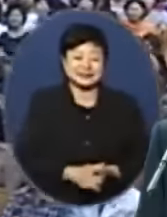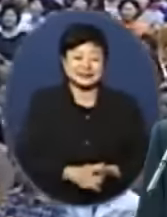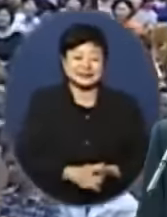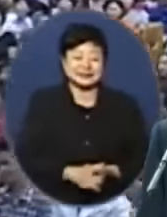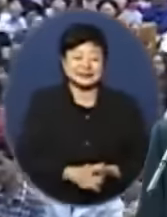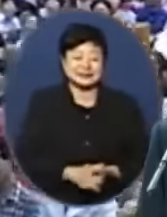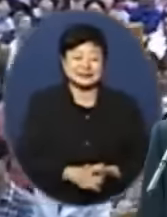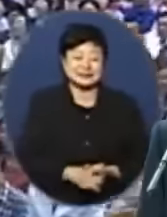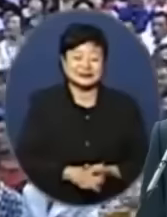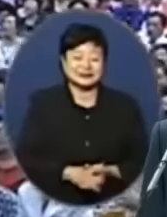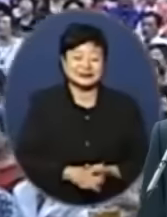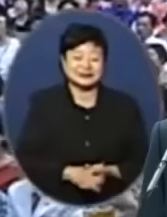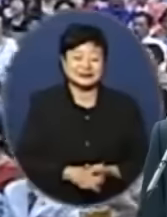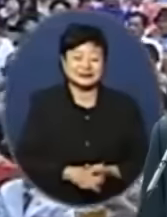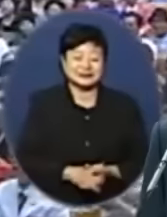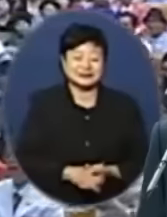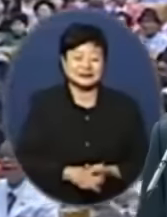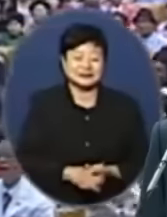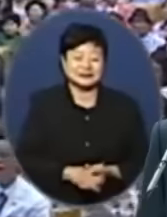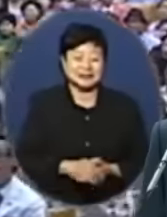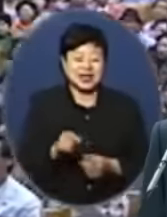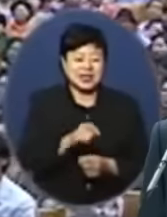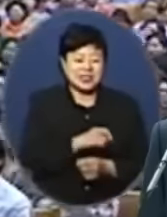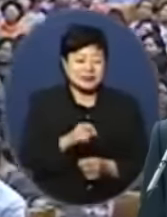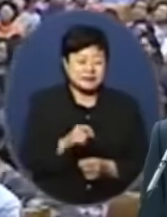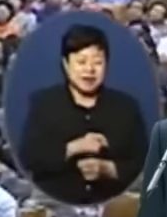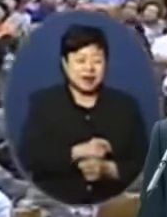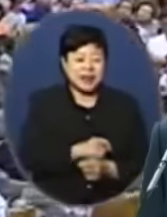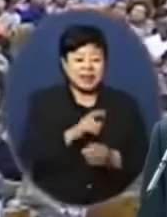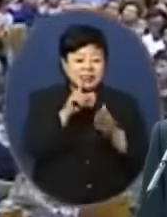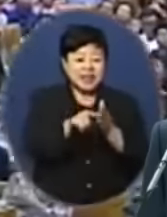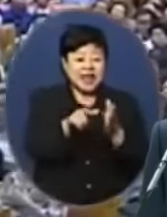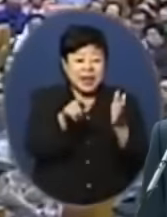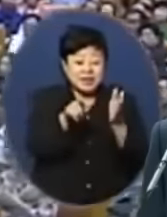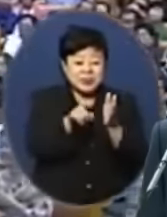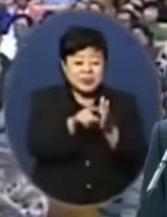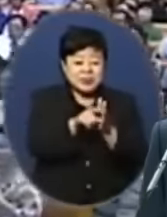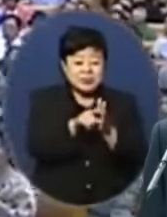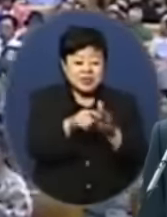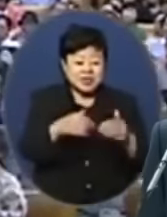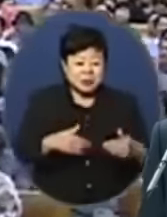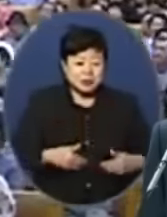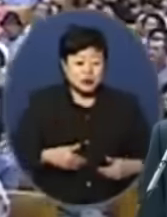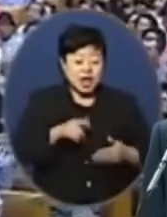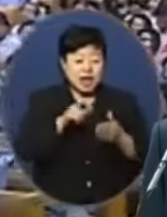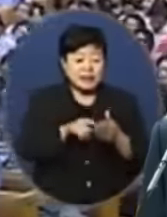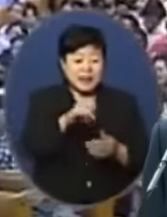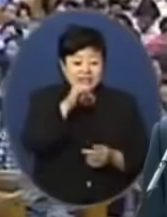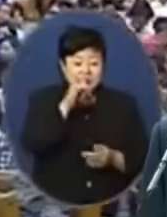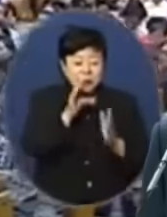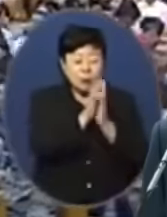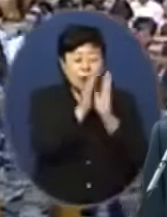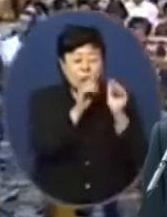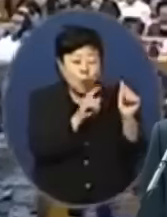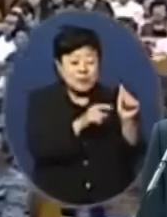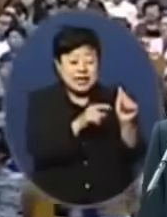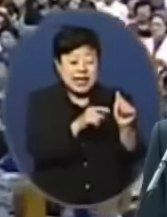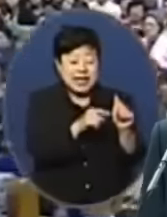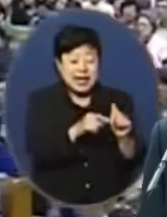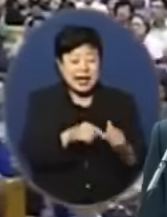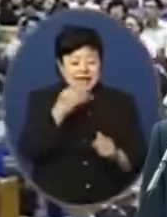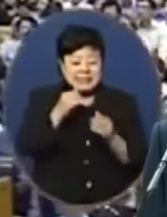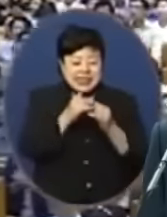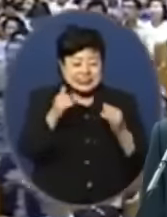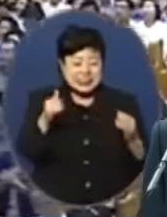그건 일반적인 믿음인 것입니다. 그러나 특수사항에 믿음이 필요할 때가 있습니다. 모세가 이스라엘